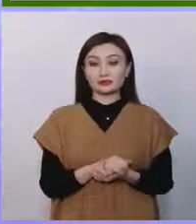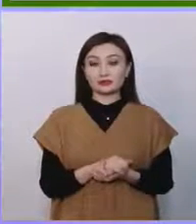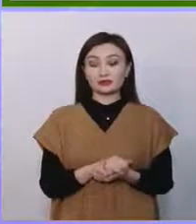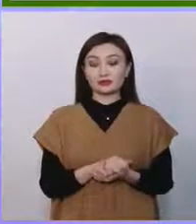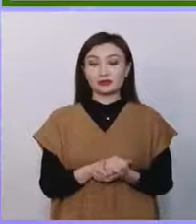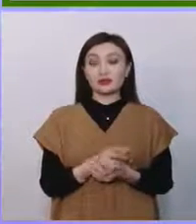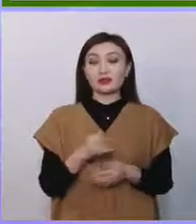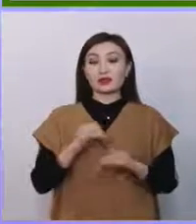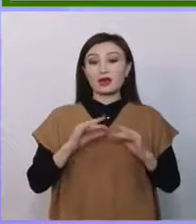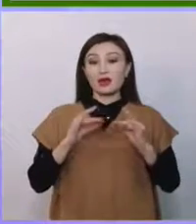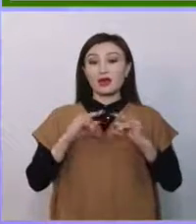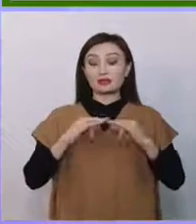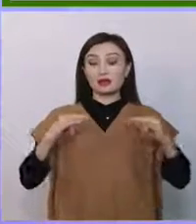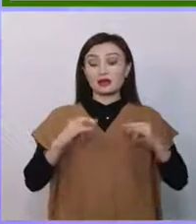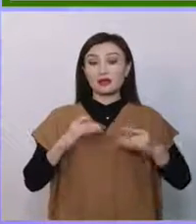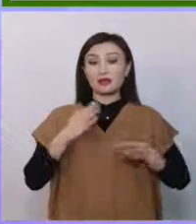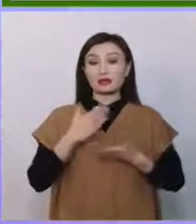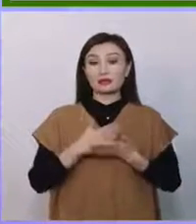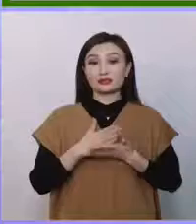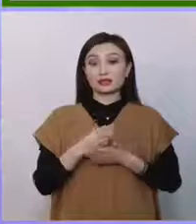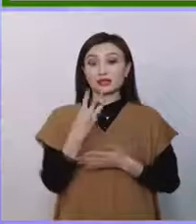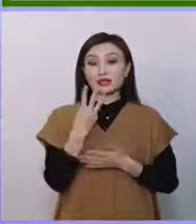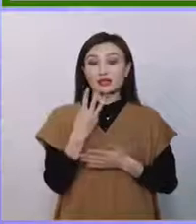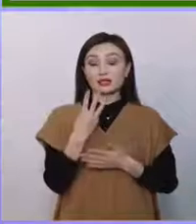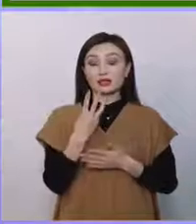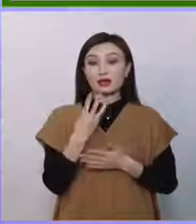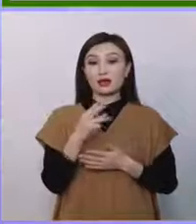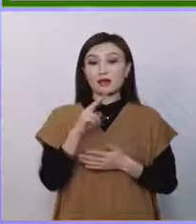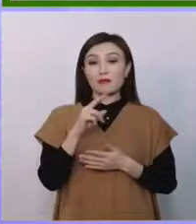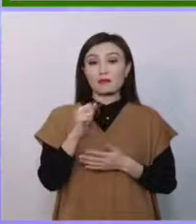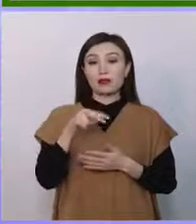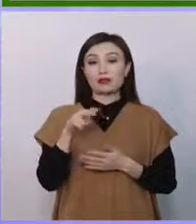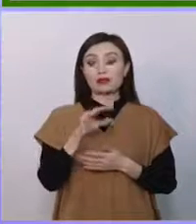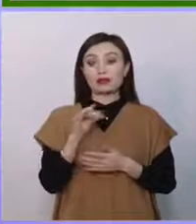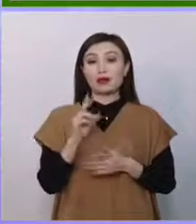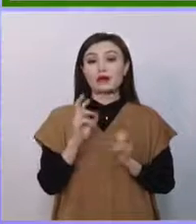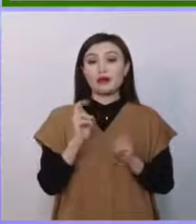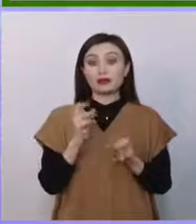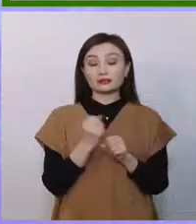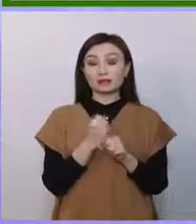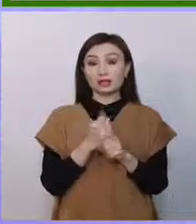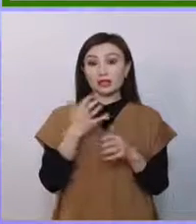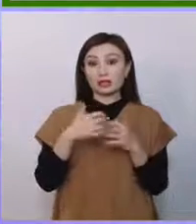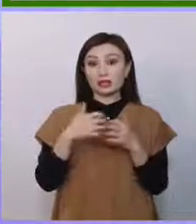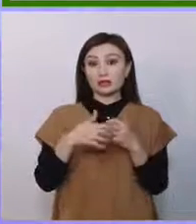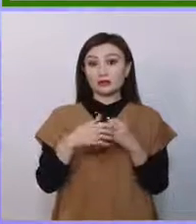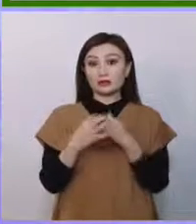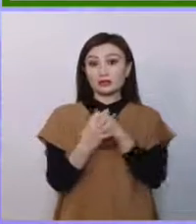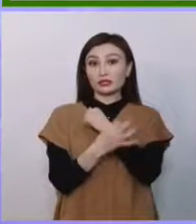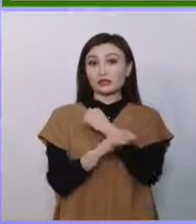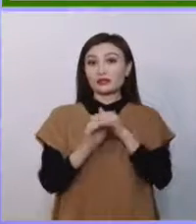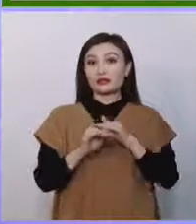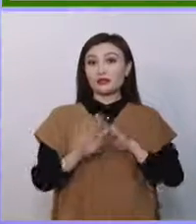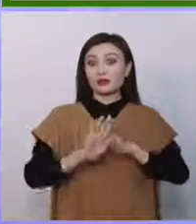на столе лежат в ряд три палочки как сделать среднюю крайней не